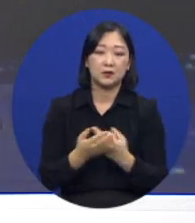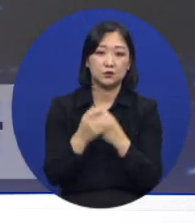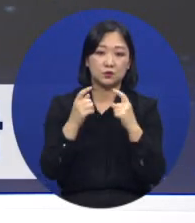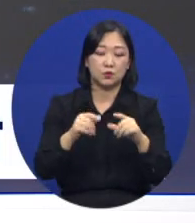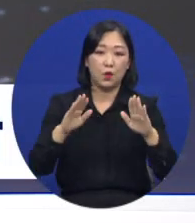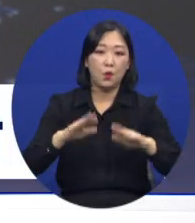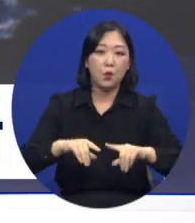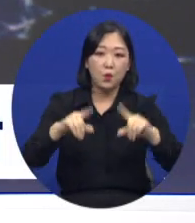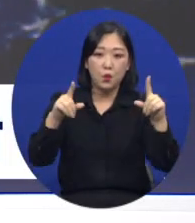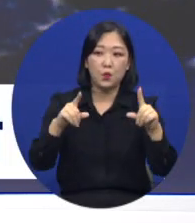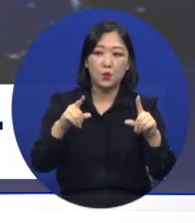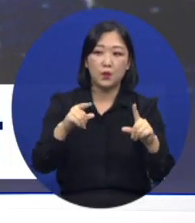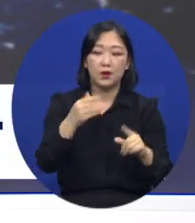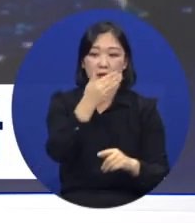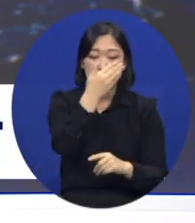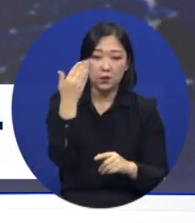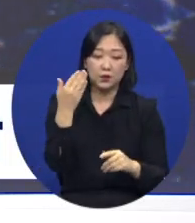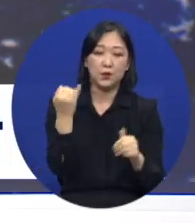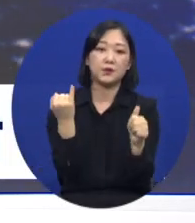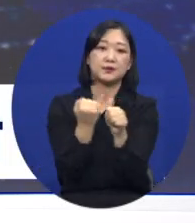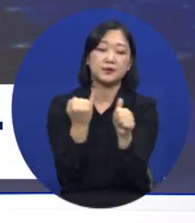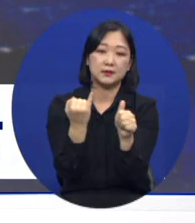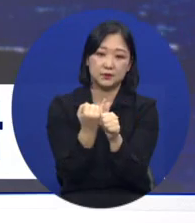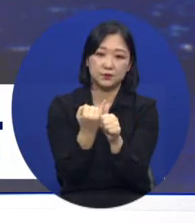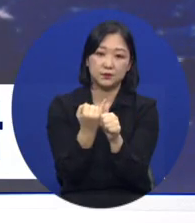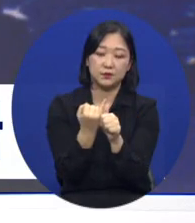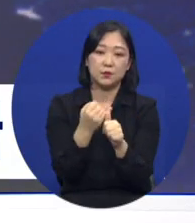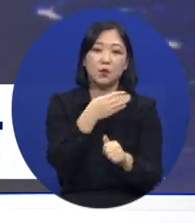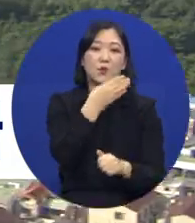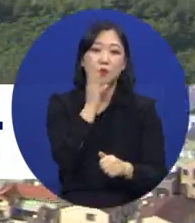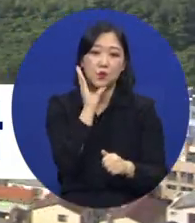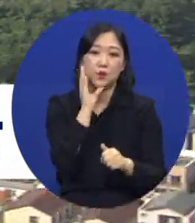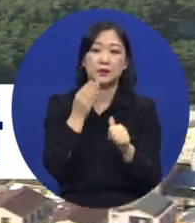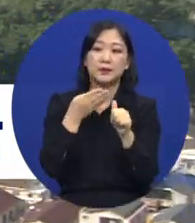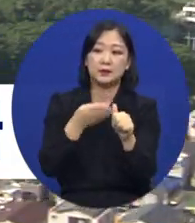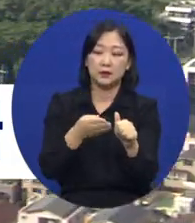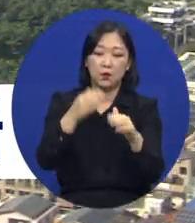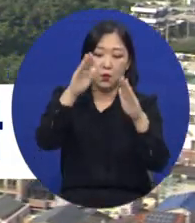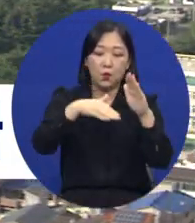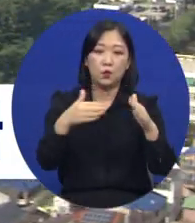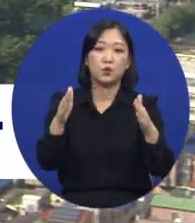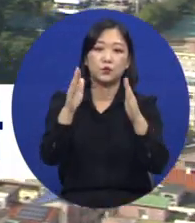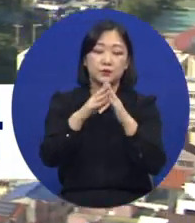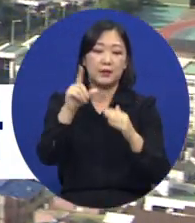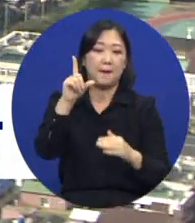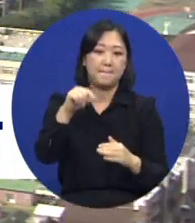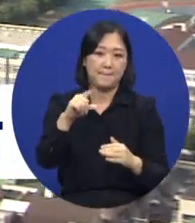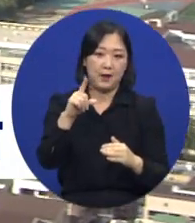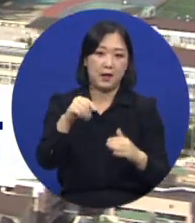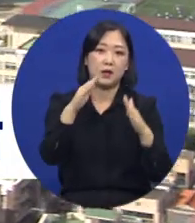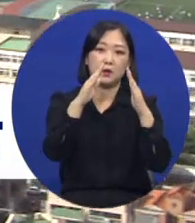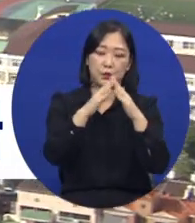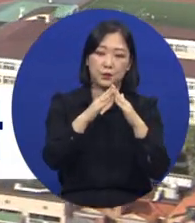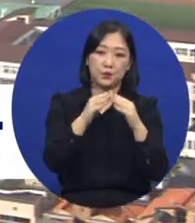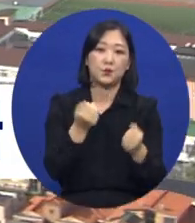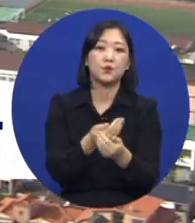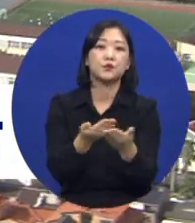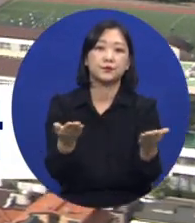제주도가 올해 청년과 신혼부부, 고령자를 대상으로 공공주택 만 호를 공급하기로